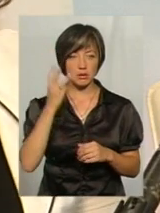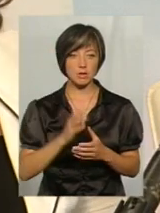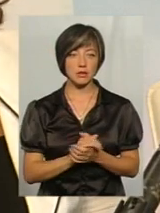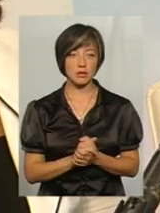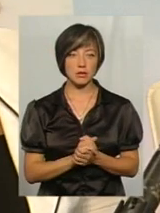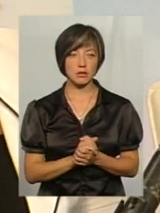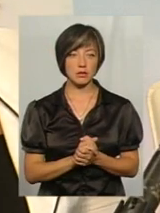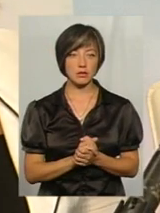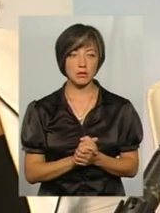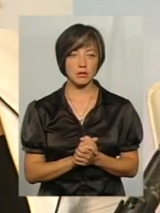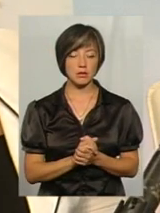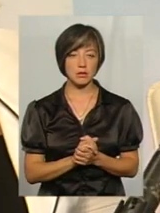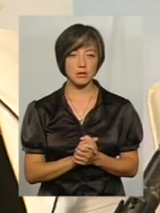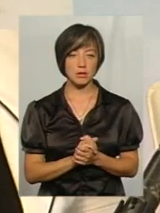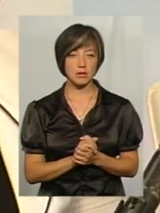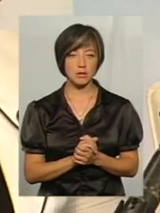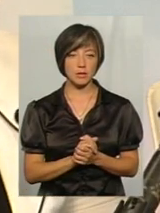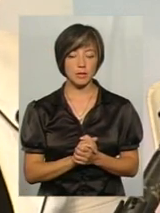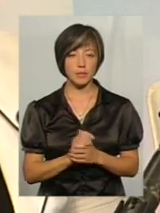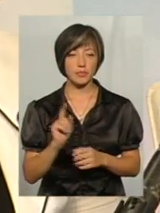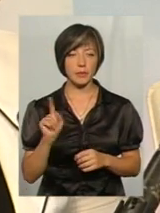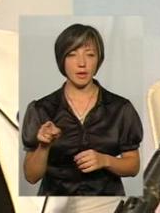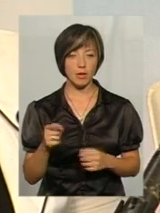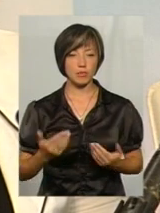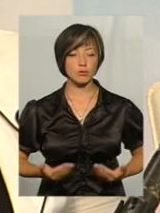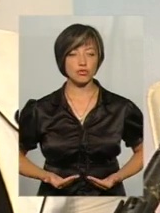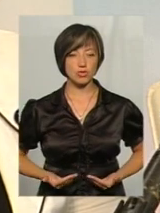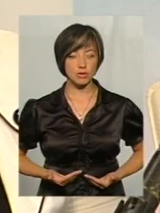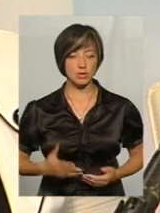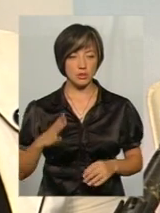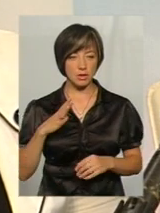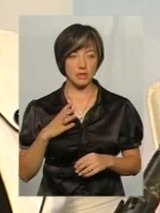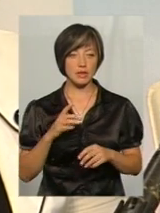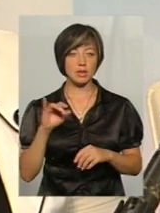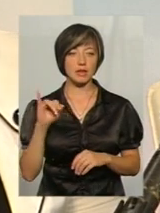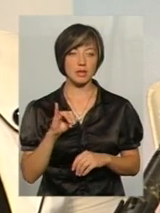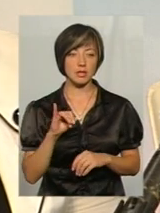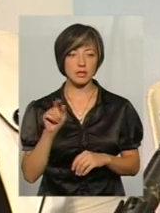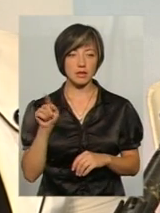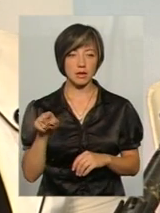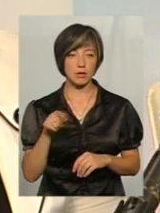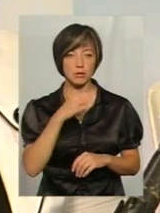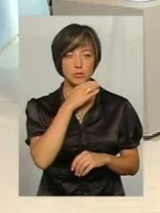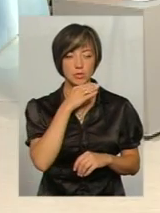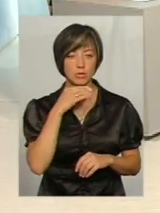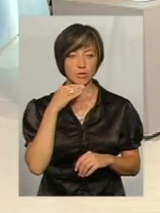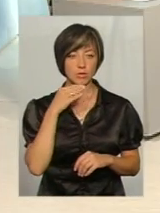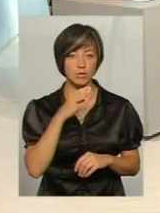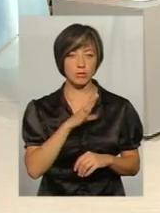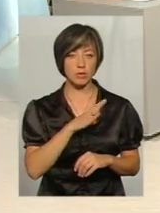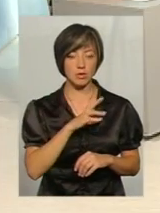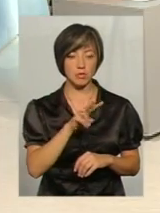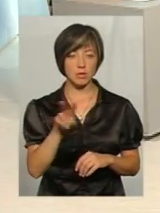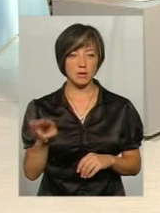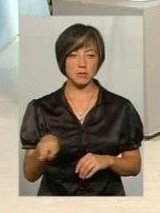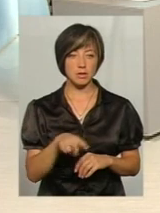Хмельницкая область. И там они жили, жили, и там много их было. Я как посмотрела